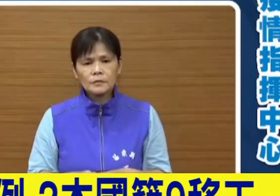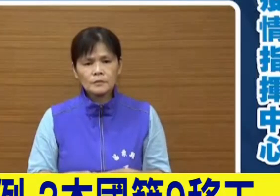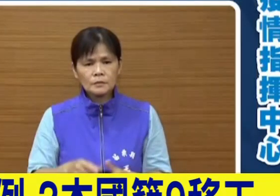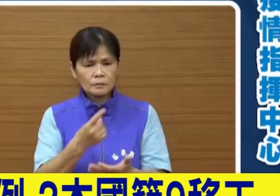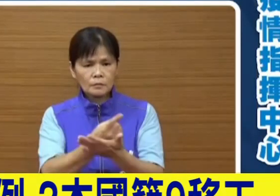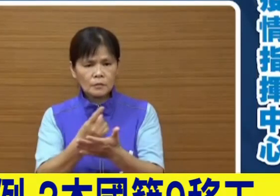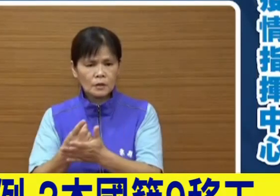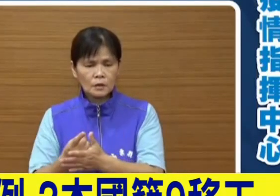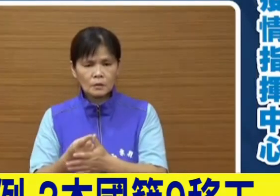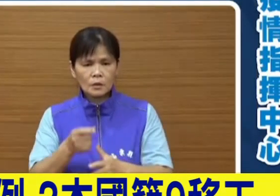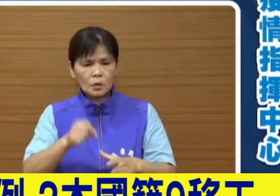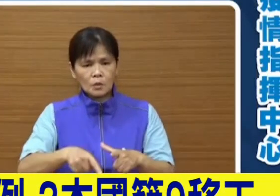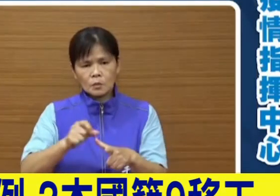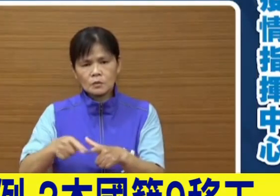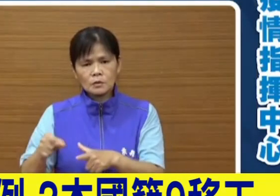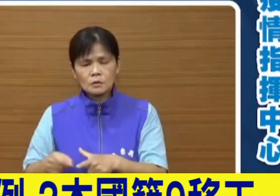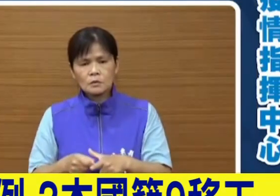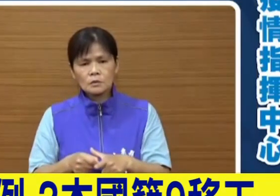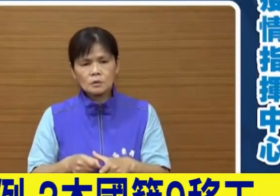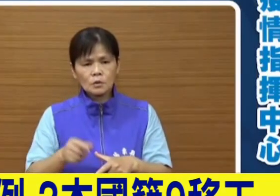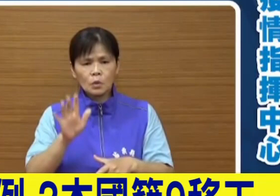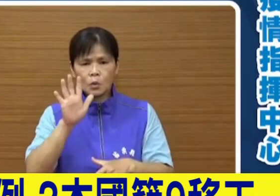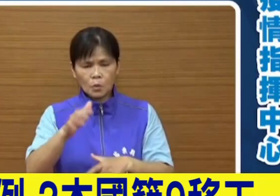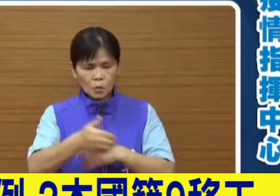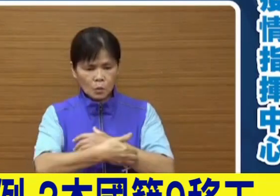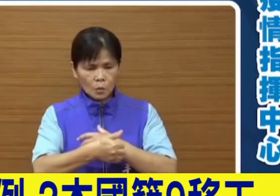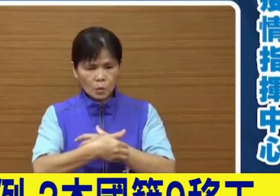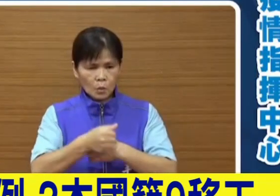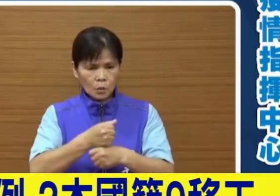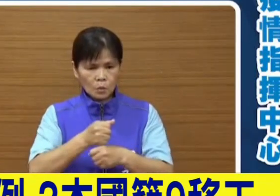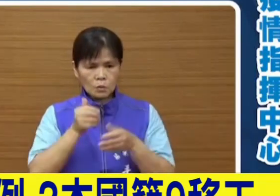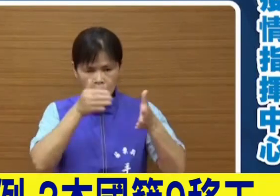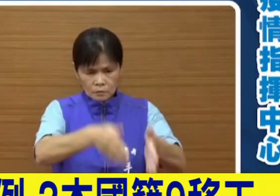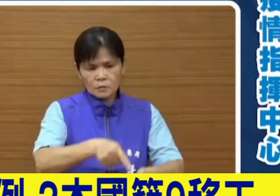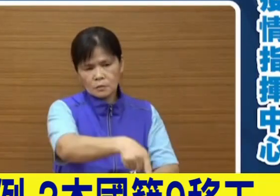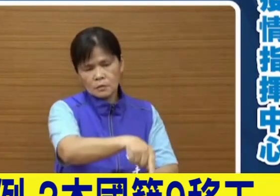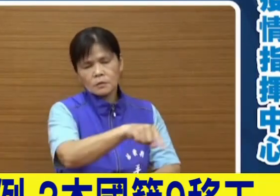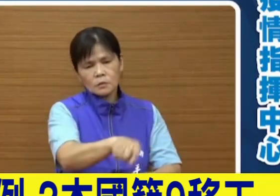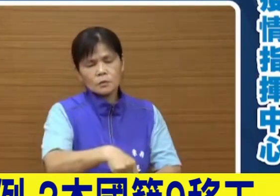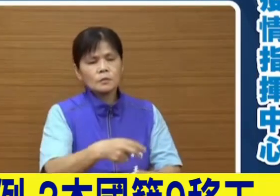企业的这个有移工的部分来跟说明。